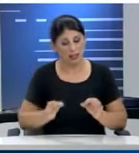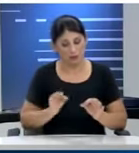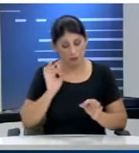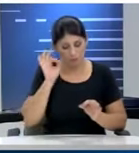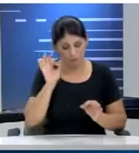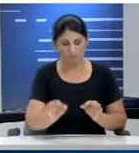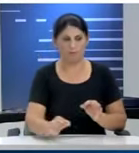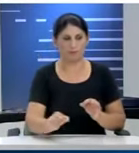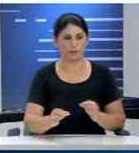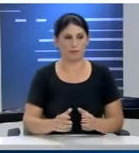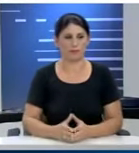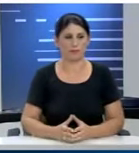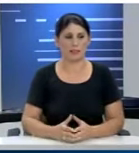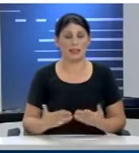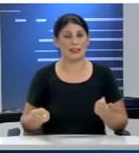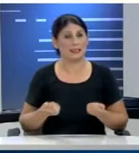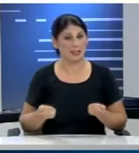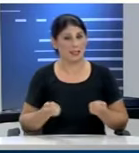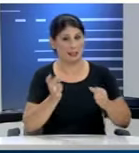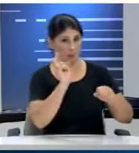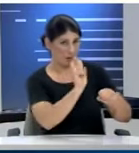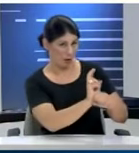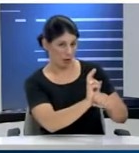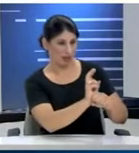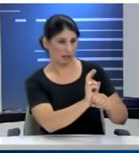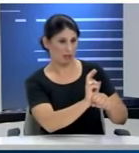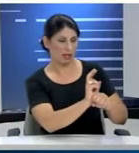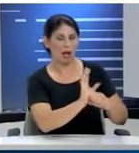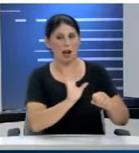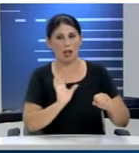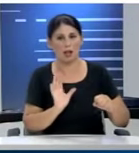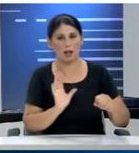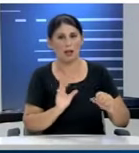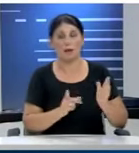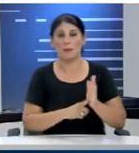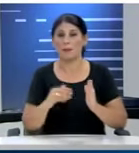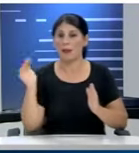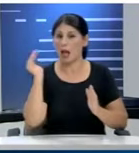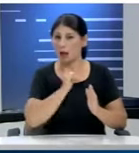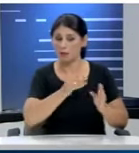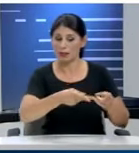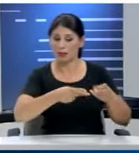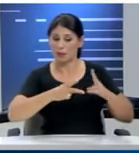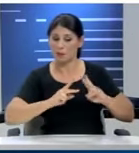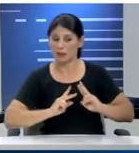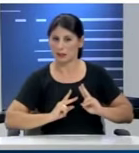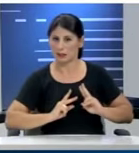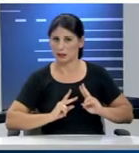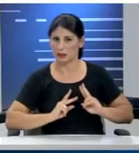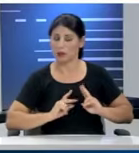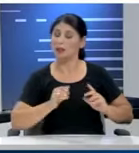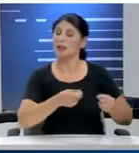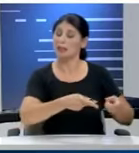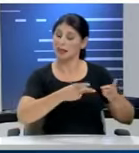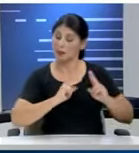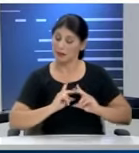καταλήξετε στο τι θα κάνετε με τα πλεονάσματα, αλλά πρέπει άμεσα να απαντήσετε και να